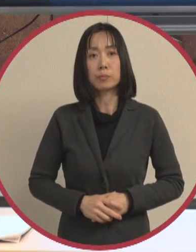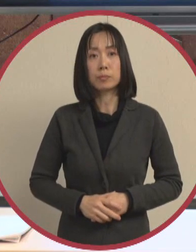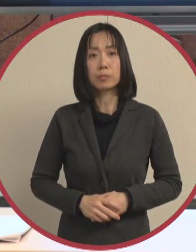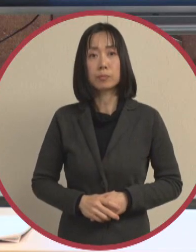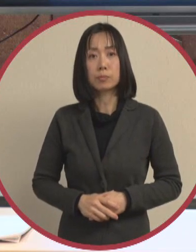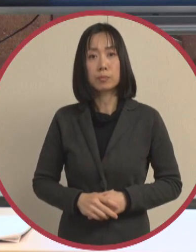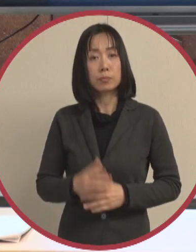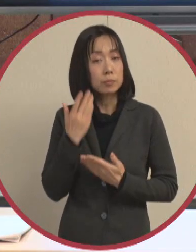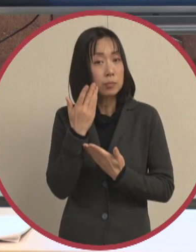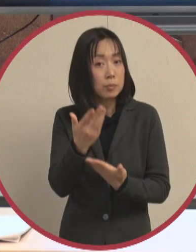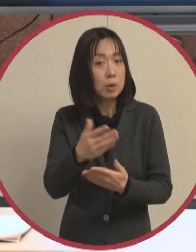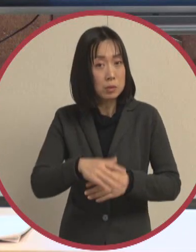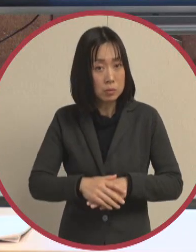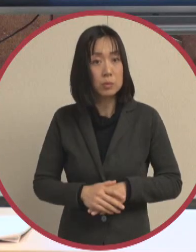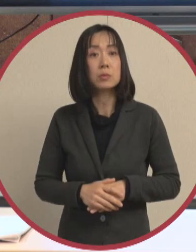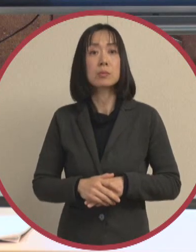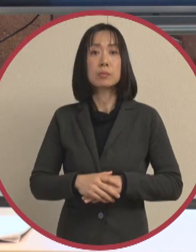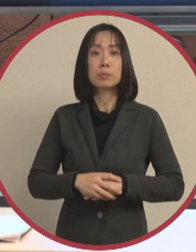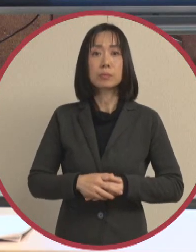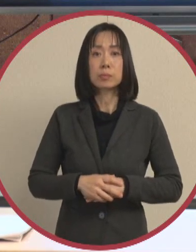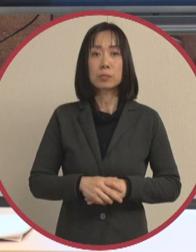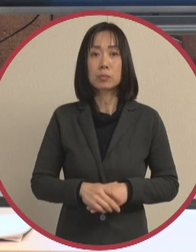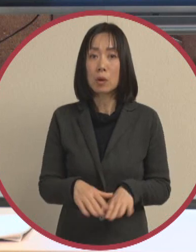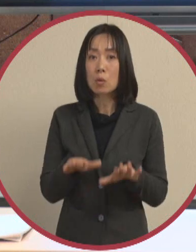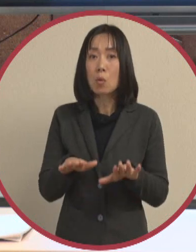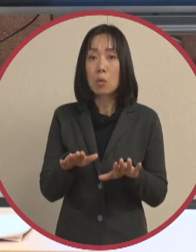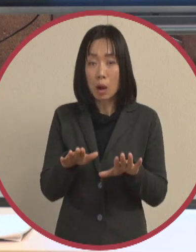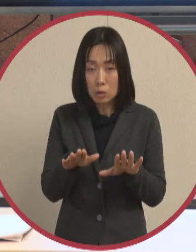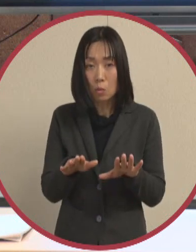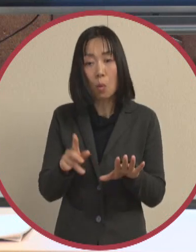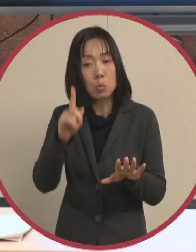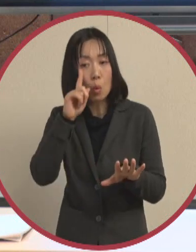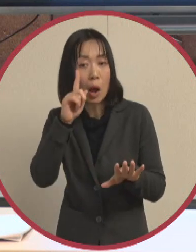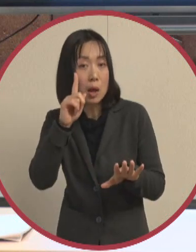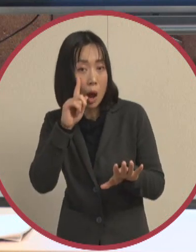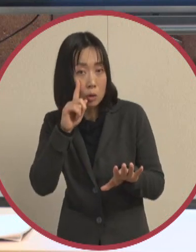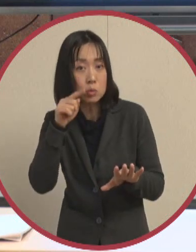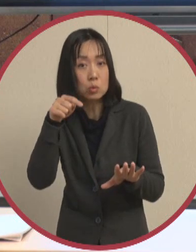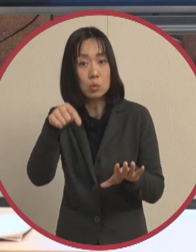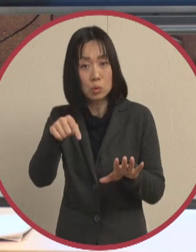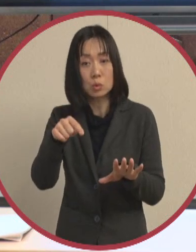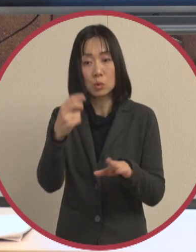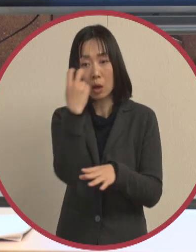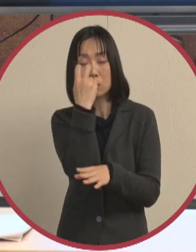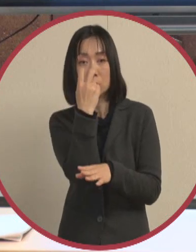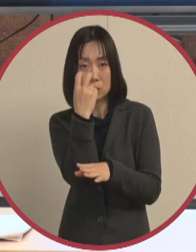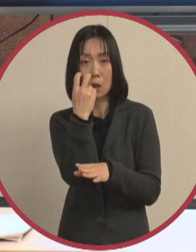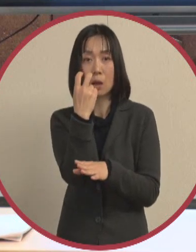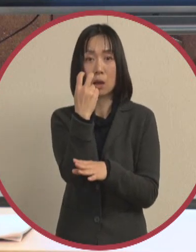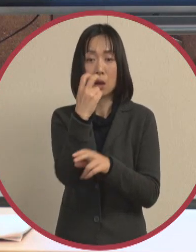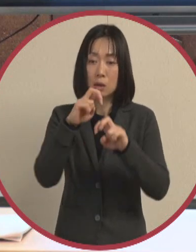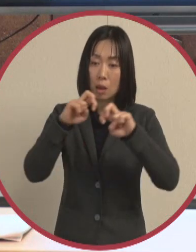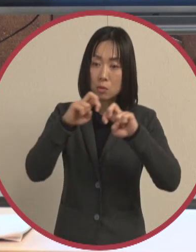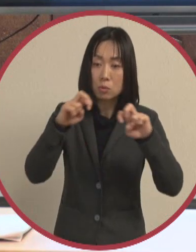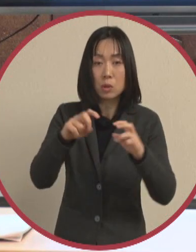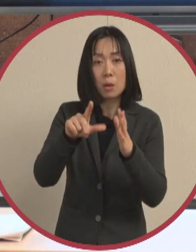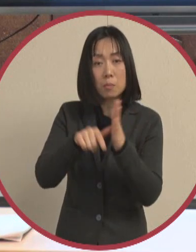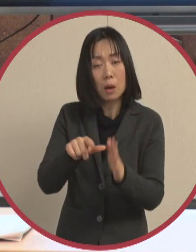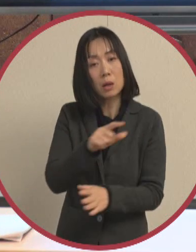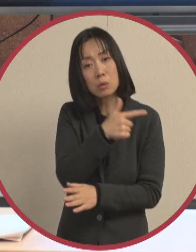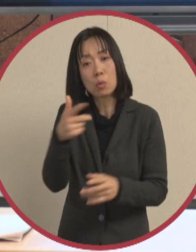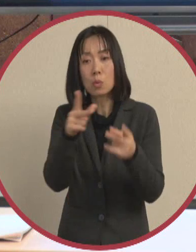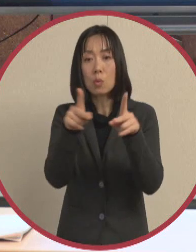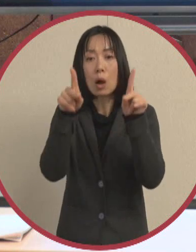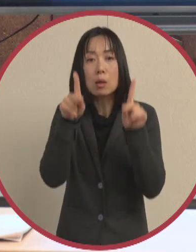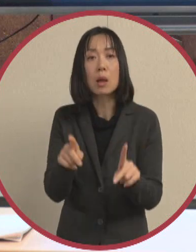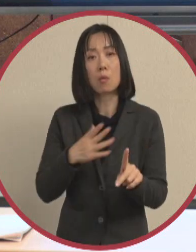あと、今後の意気込みなんですけれども、今回のトライアルを検証した結果、概ね、課題は見えてきたと思う